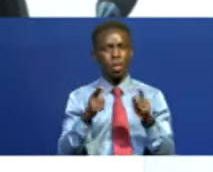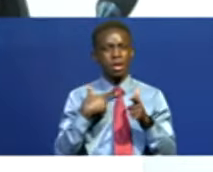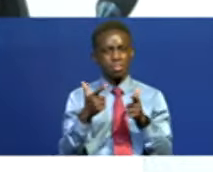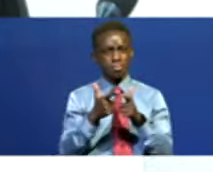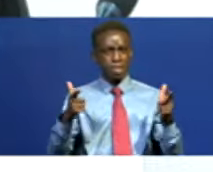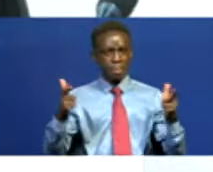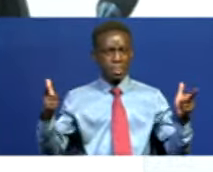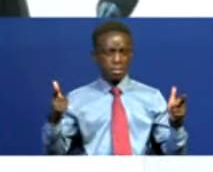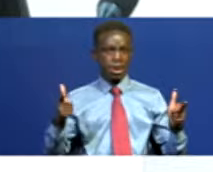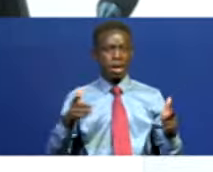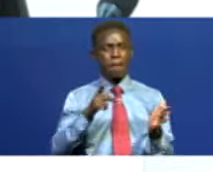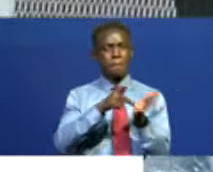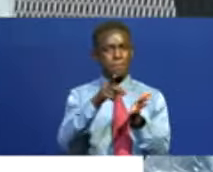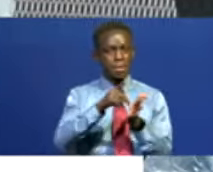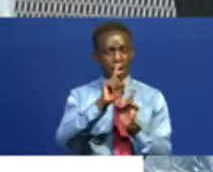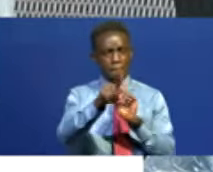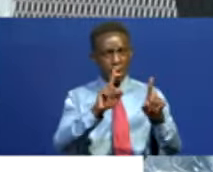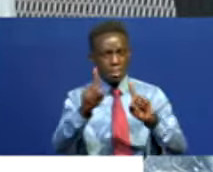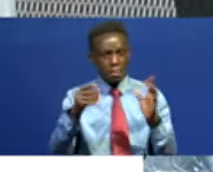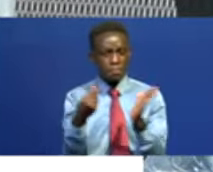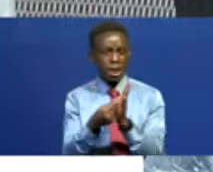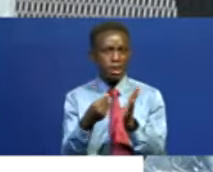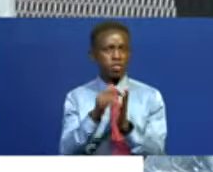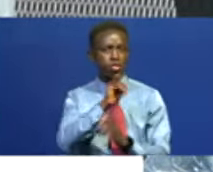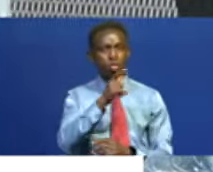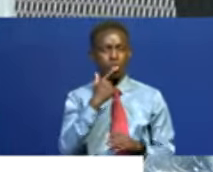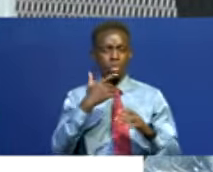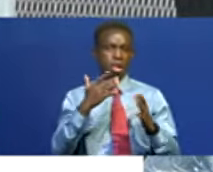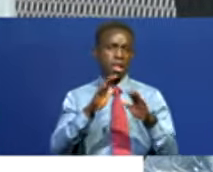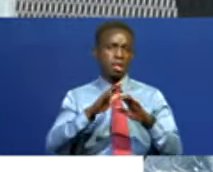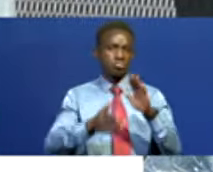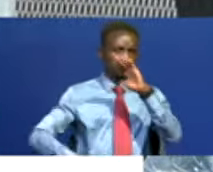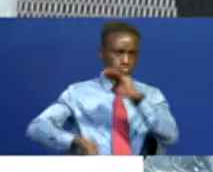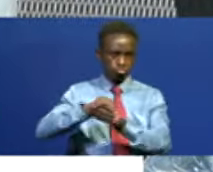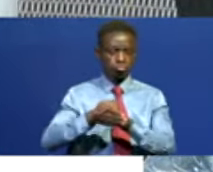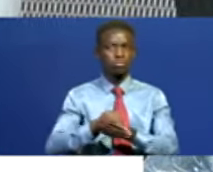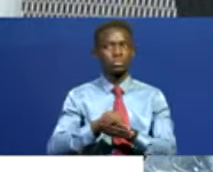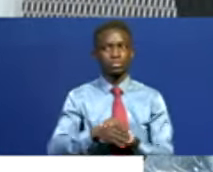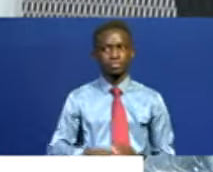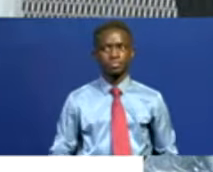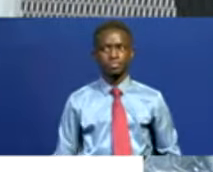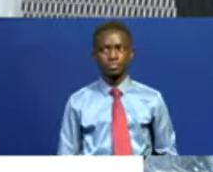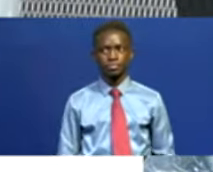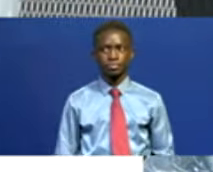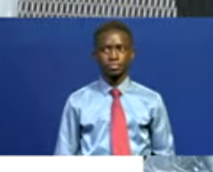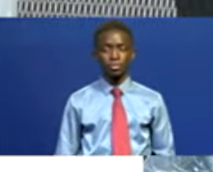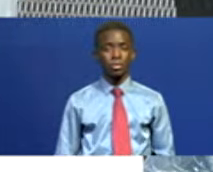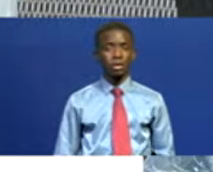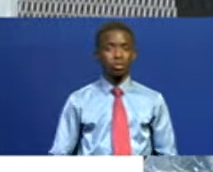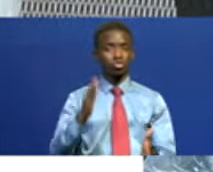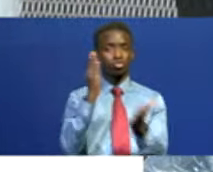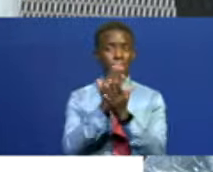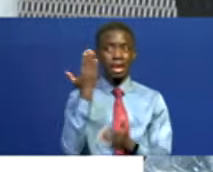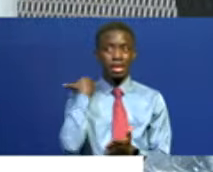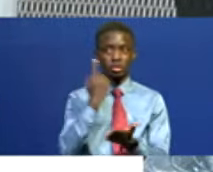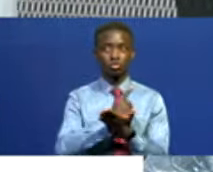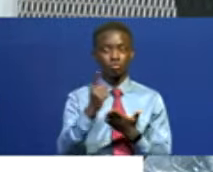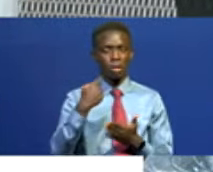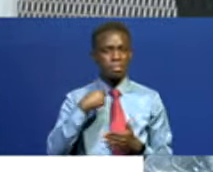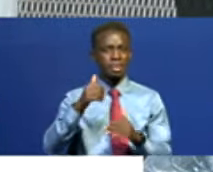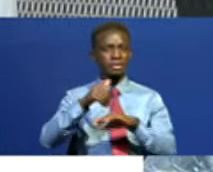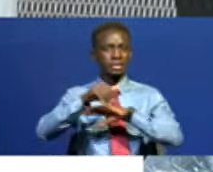kabla ya kutoa bajeti za ujenzi. We have a very very big problem in Sekuru. In fact, last week I had to send people to the